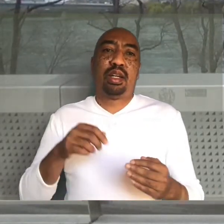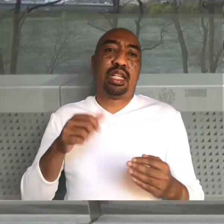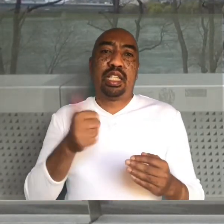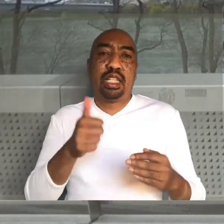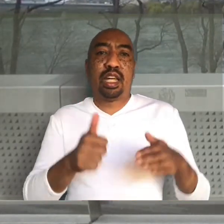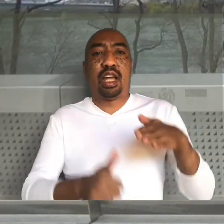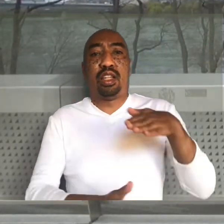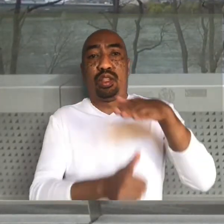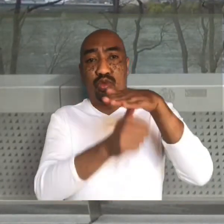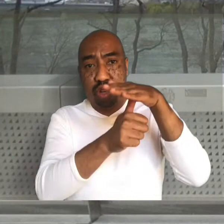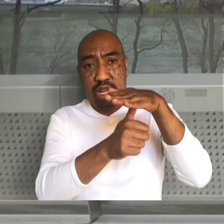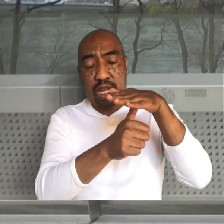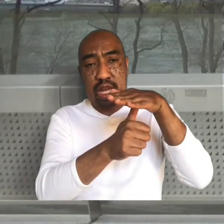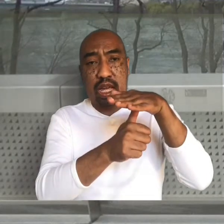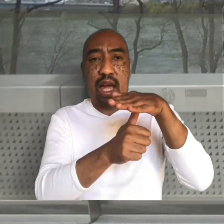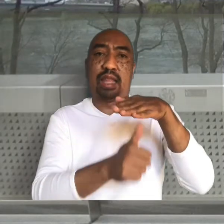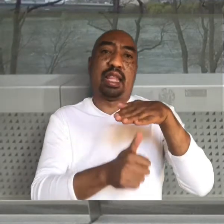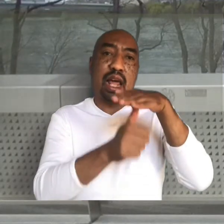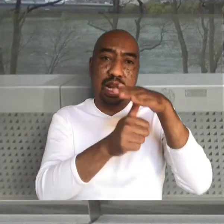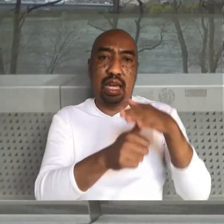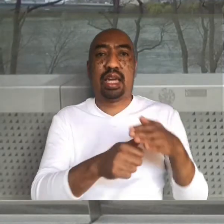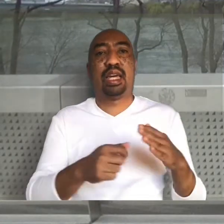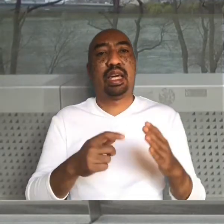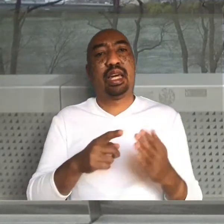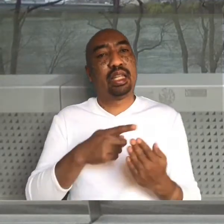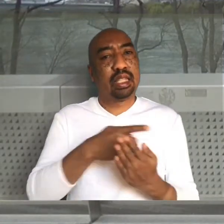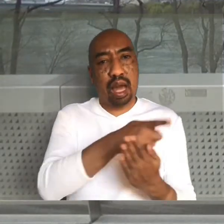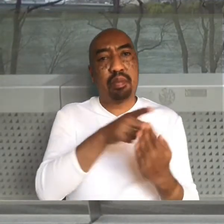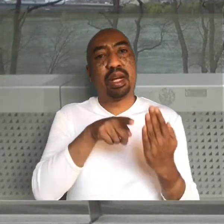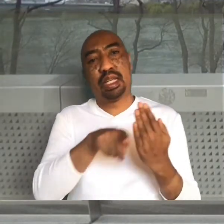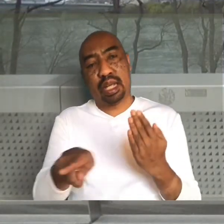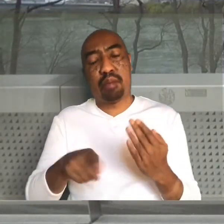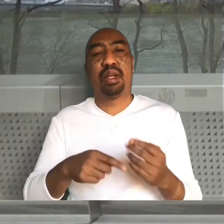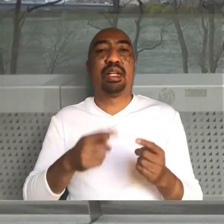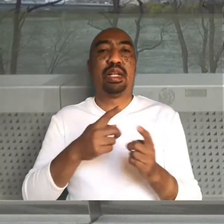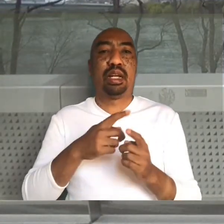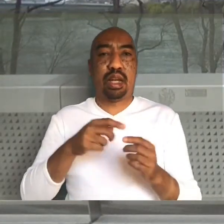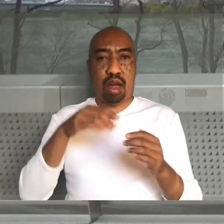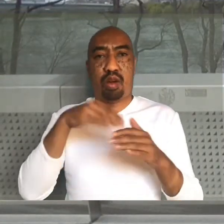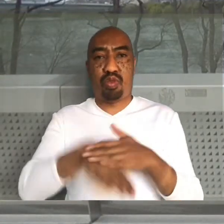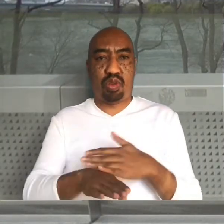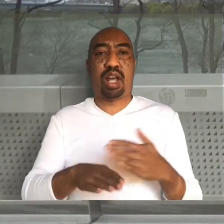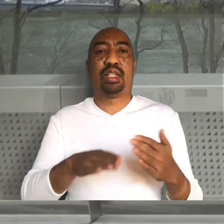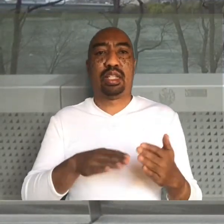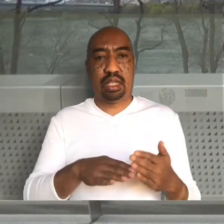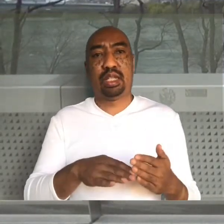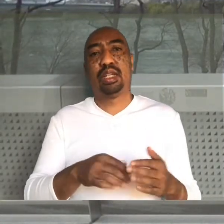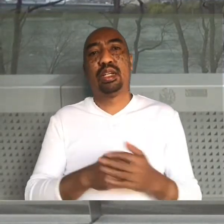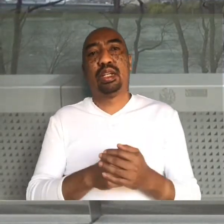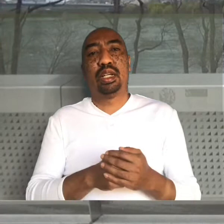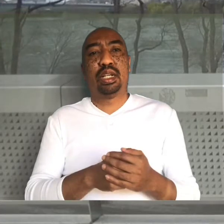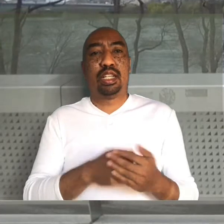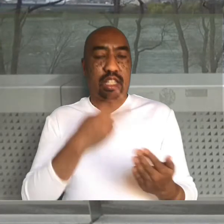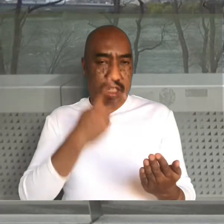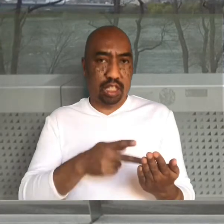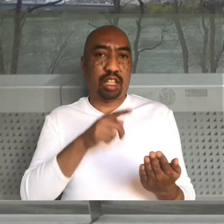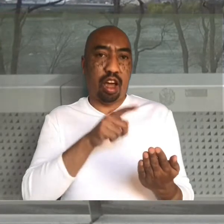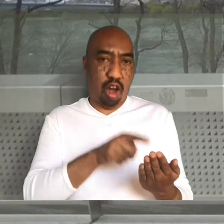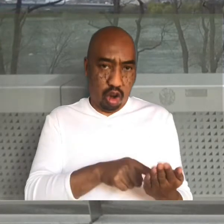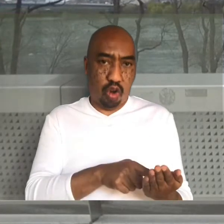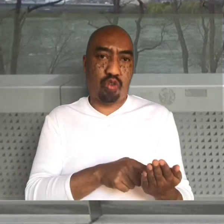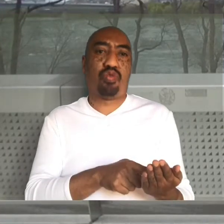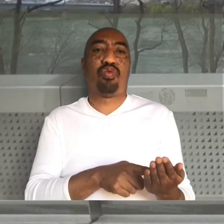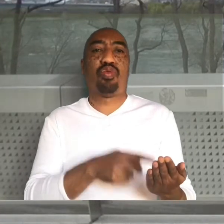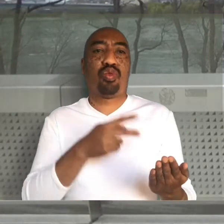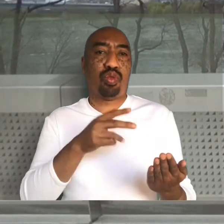tonia ireo sampanjara sampam-pikambanana talea, dia afaka ho hitantsika amin'ny alalan'ny géolocalisation ny